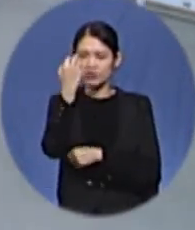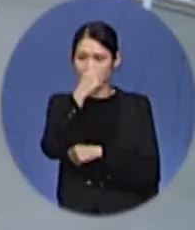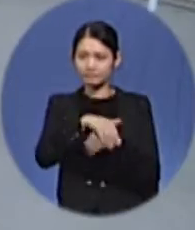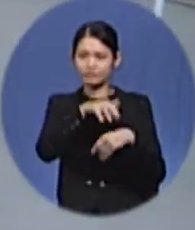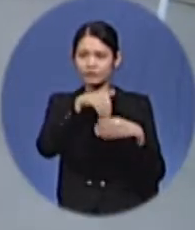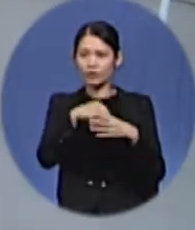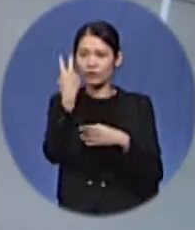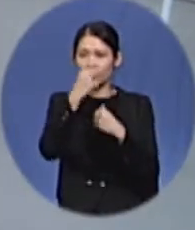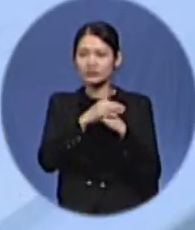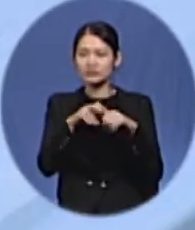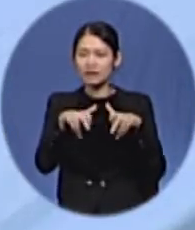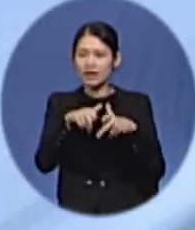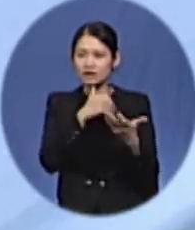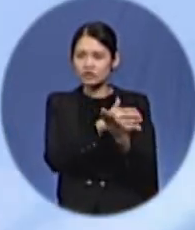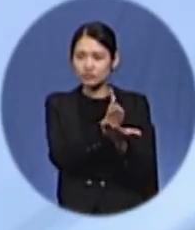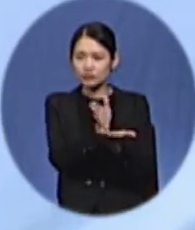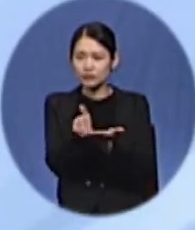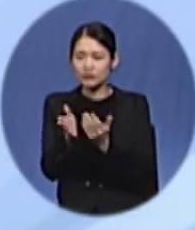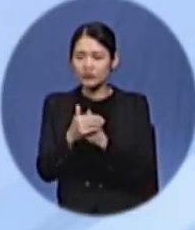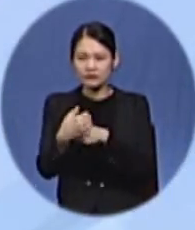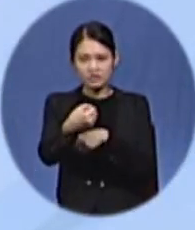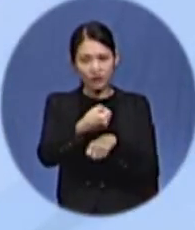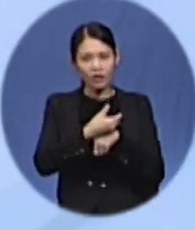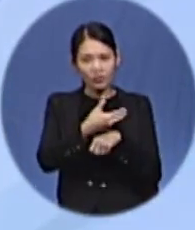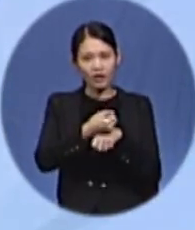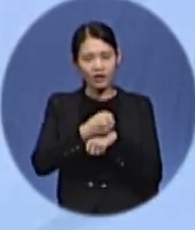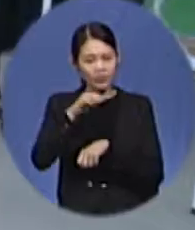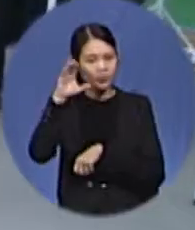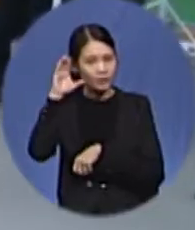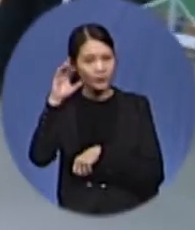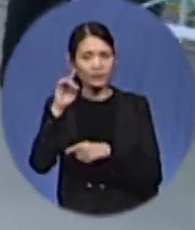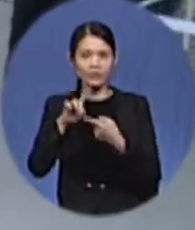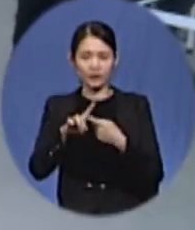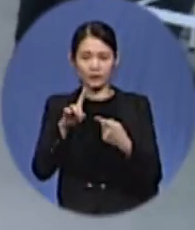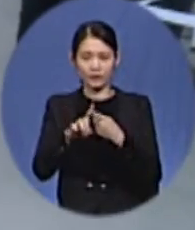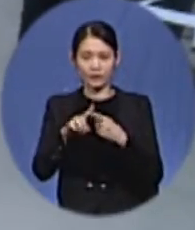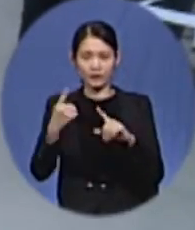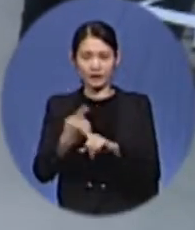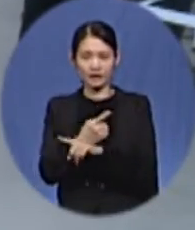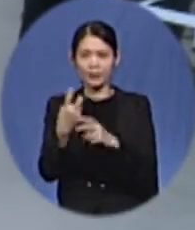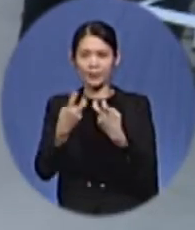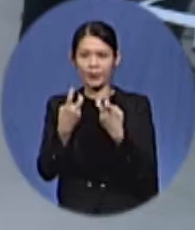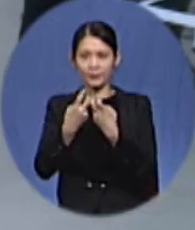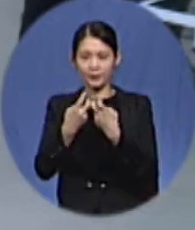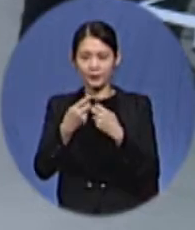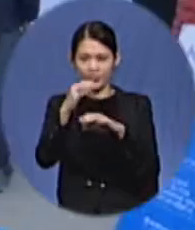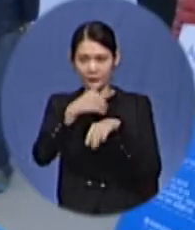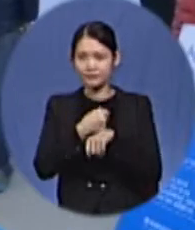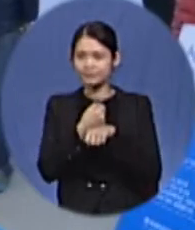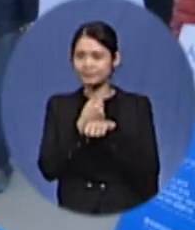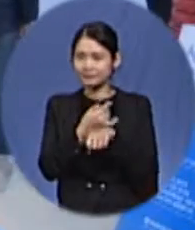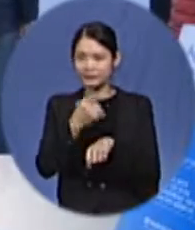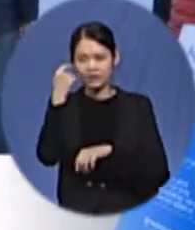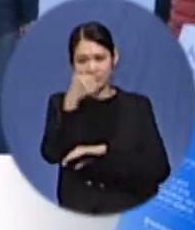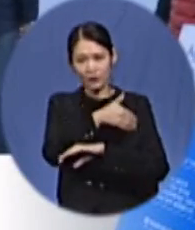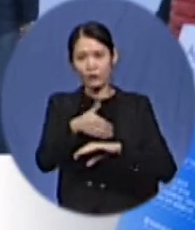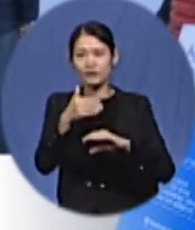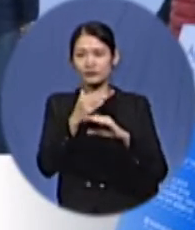장애 유형별 체험자들이 전달한 의견을 토대로 개선 방향을 마련할 것이라고 전했습니다.